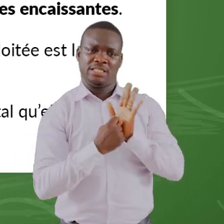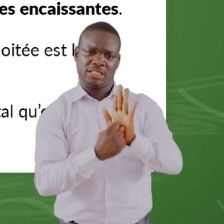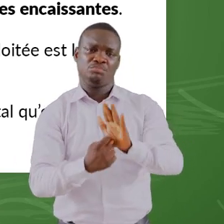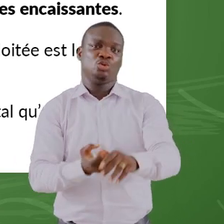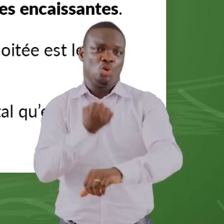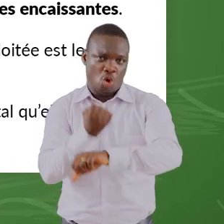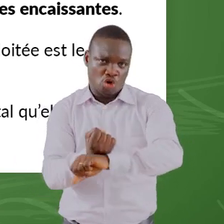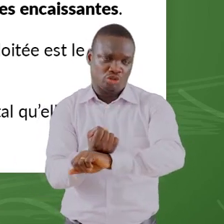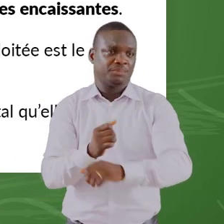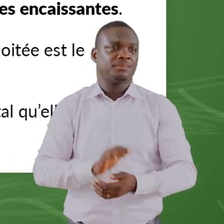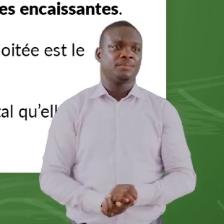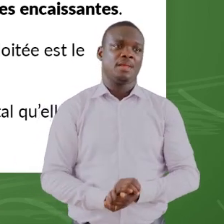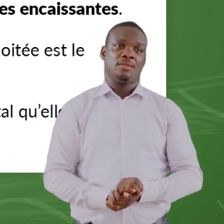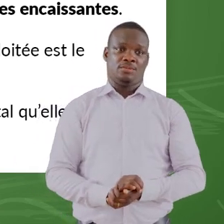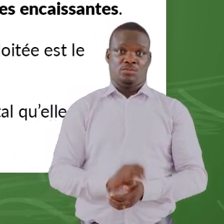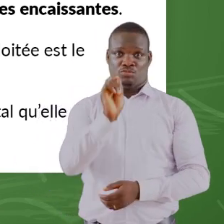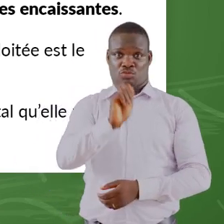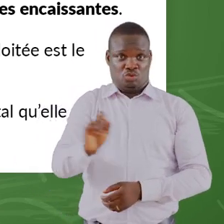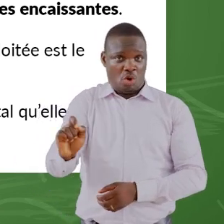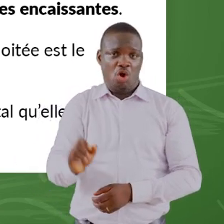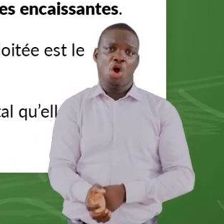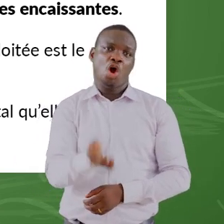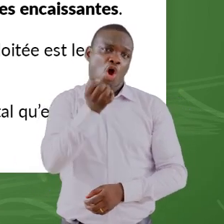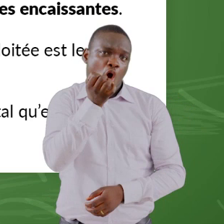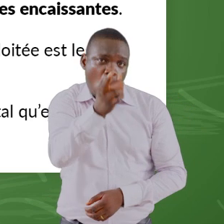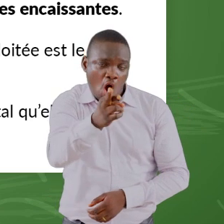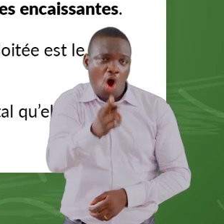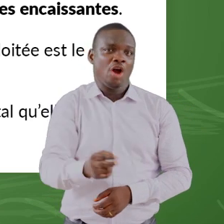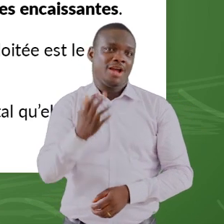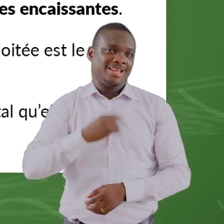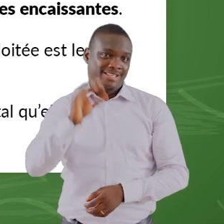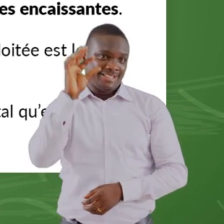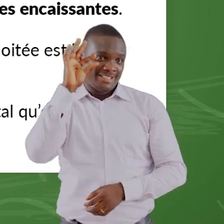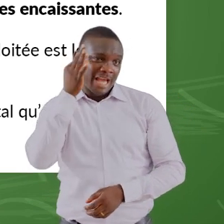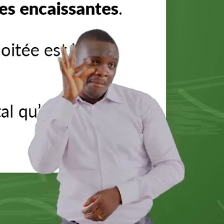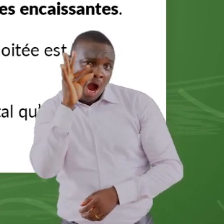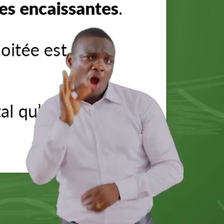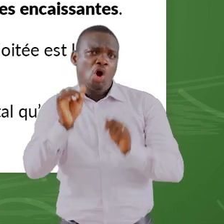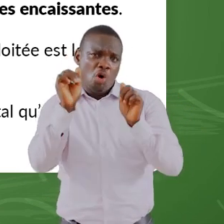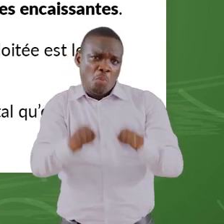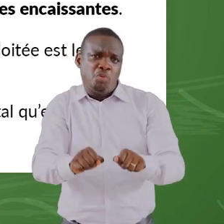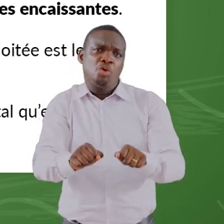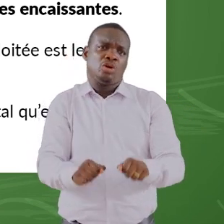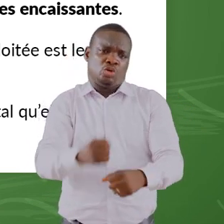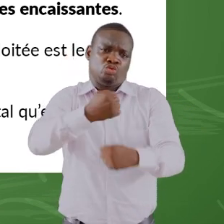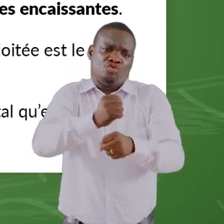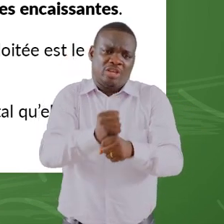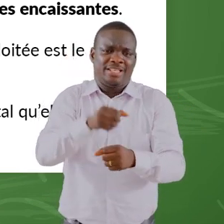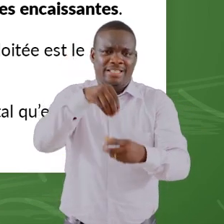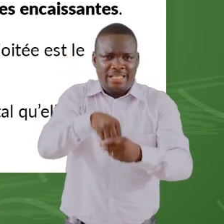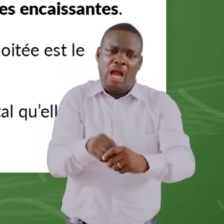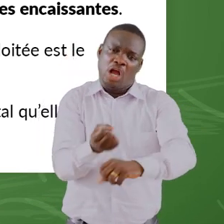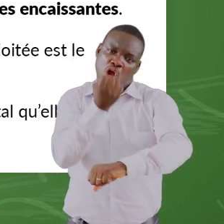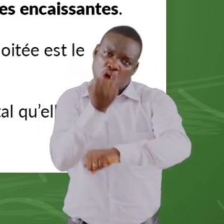roches. Ainsi, l'or et le diamant se rencontrent ou sont formés dans les